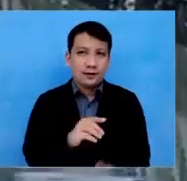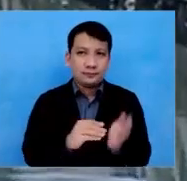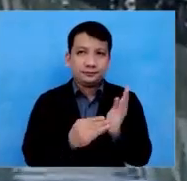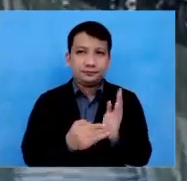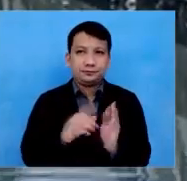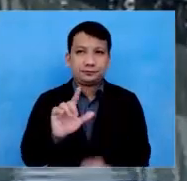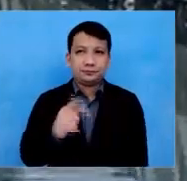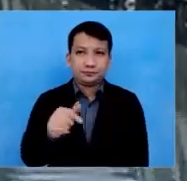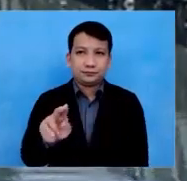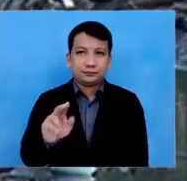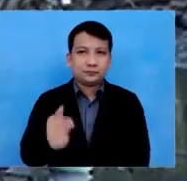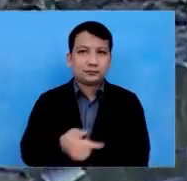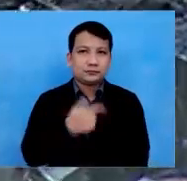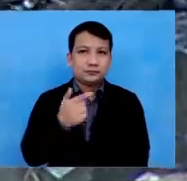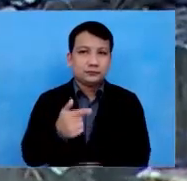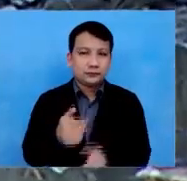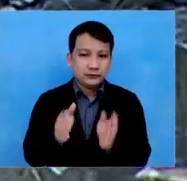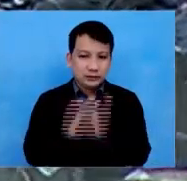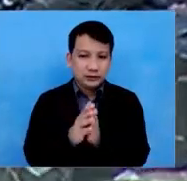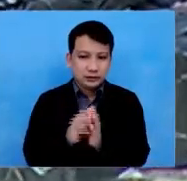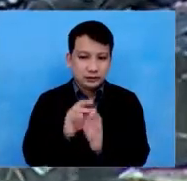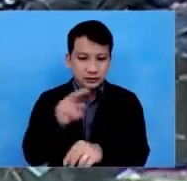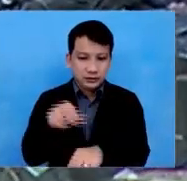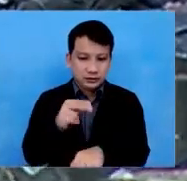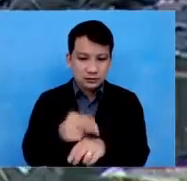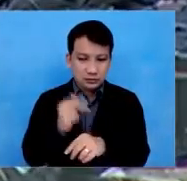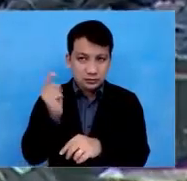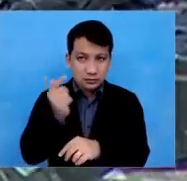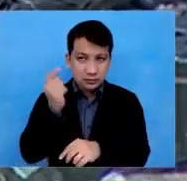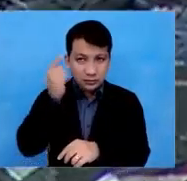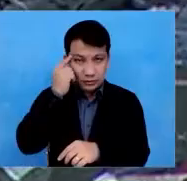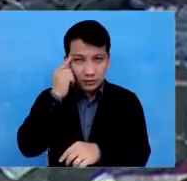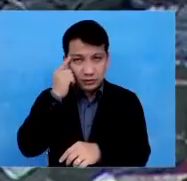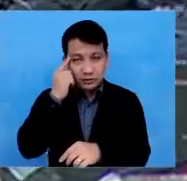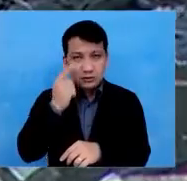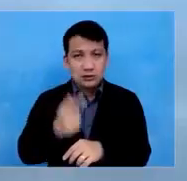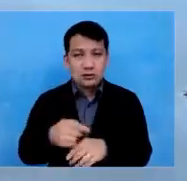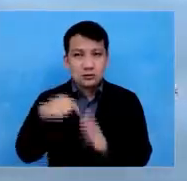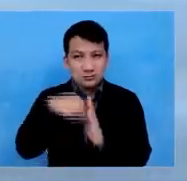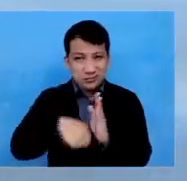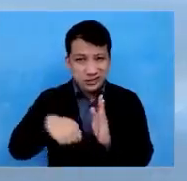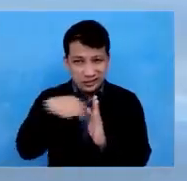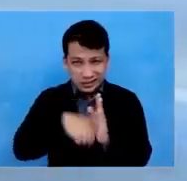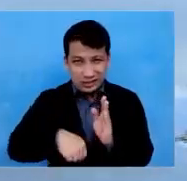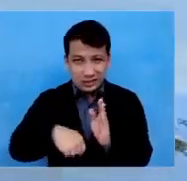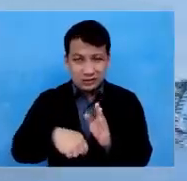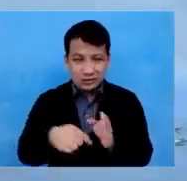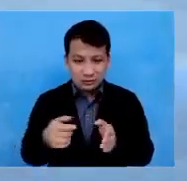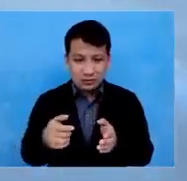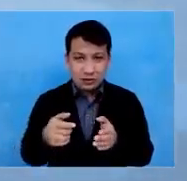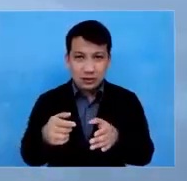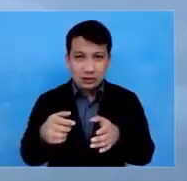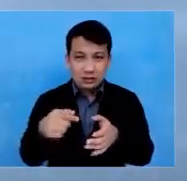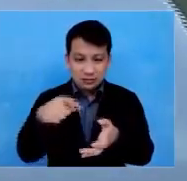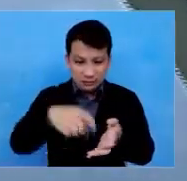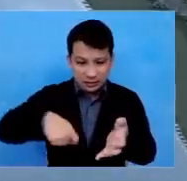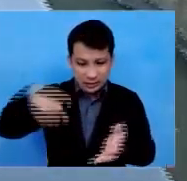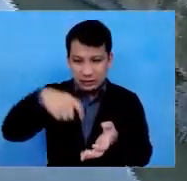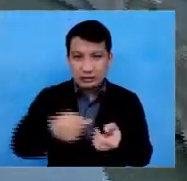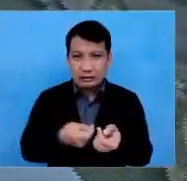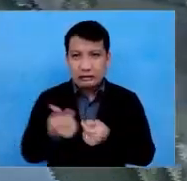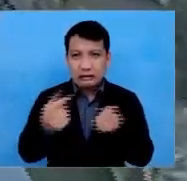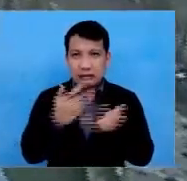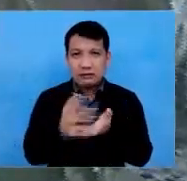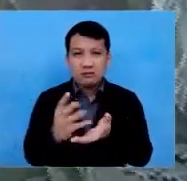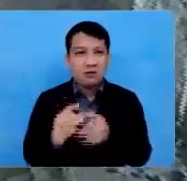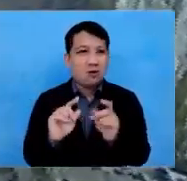dati na nilang hiniling sa national government na i-dredge o laliman at tanggalan ang mga basurang ilog. Pero hanggang ngayon, wala pa rin